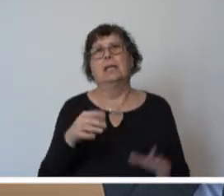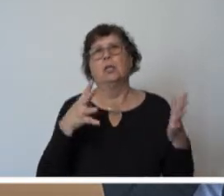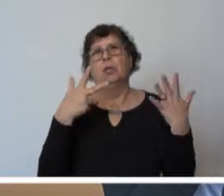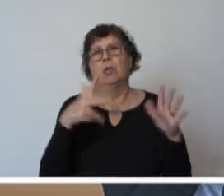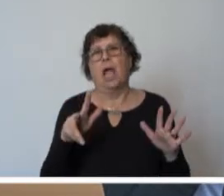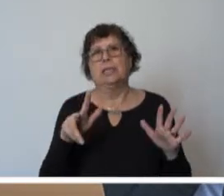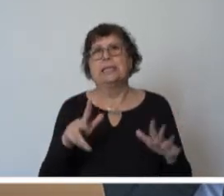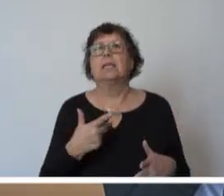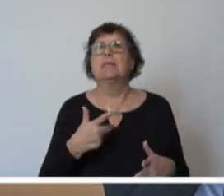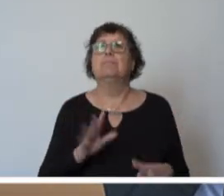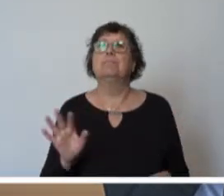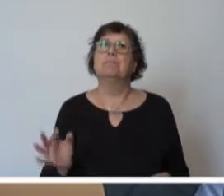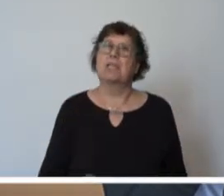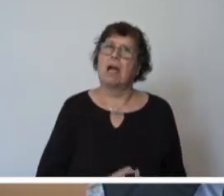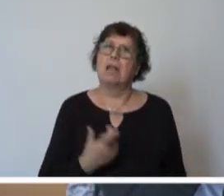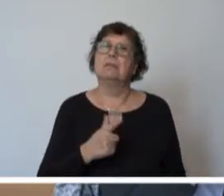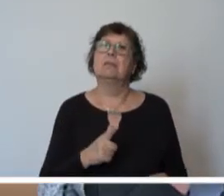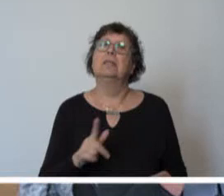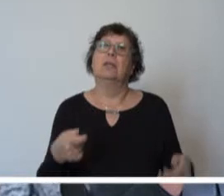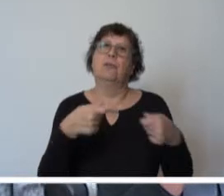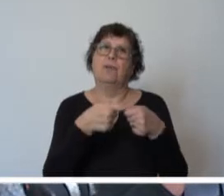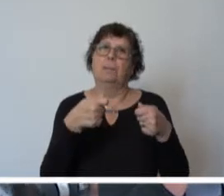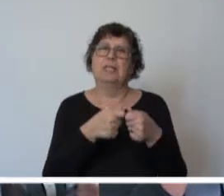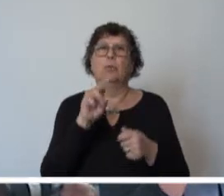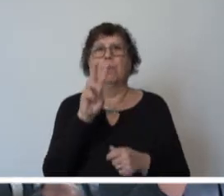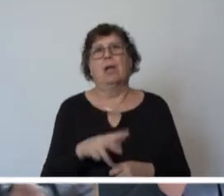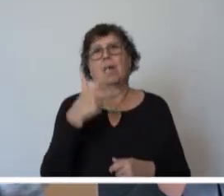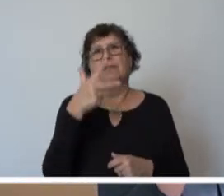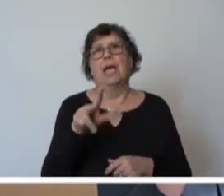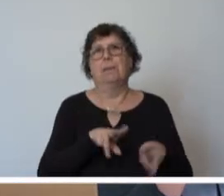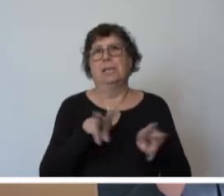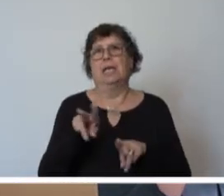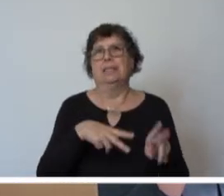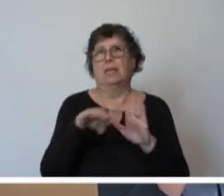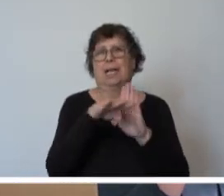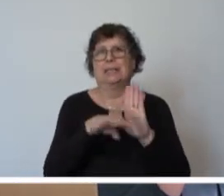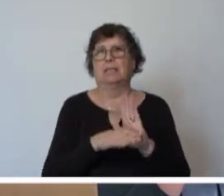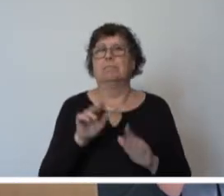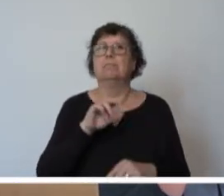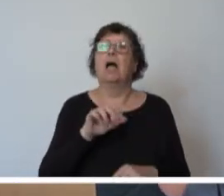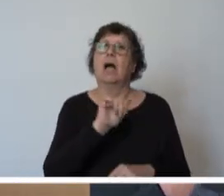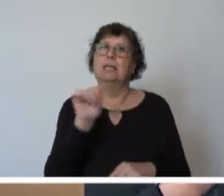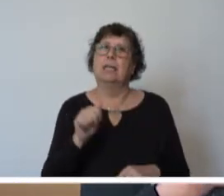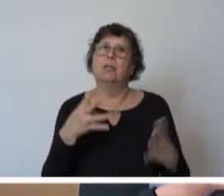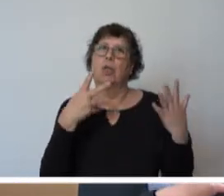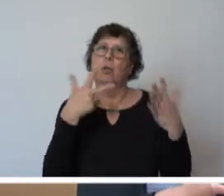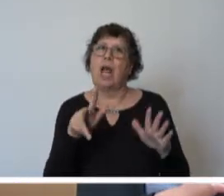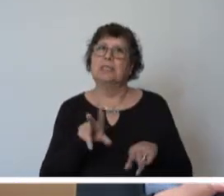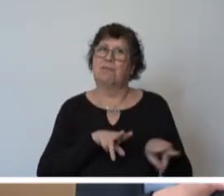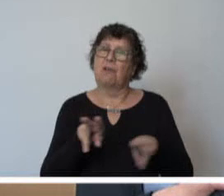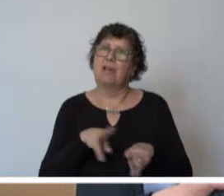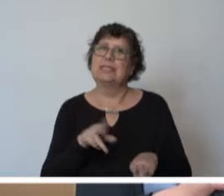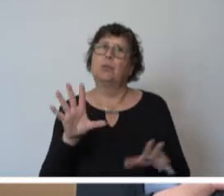in Verbindung mit § 3 des Ministergesetzes. Nach Artikel 89 der Verfassung in Verbindung